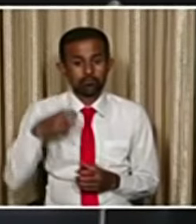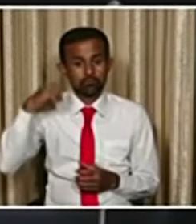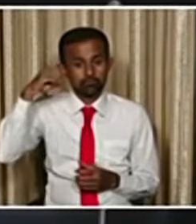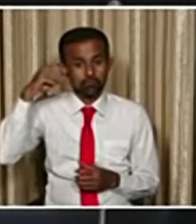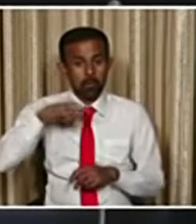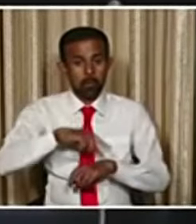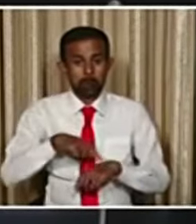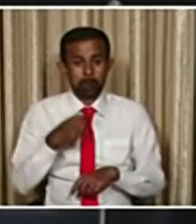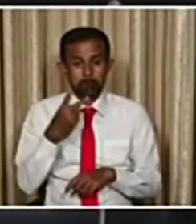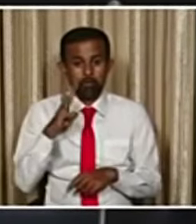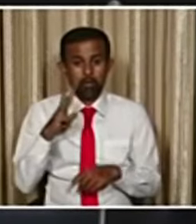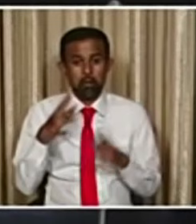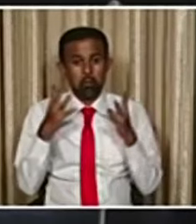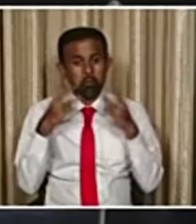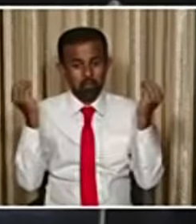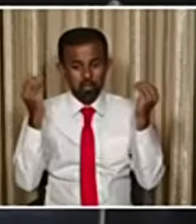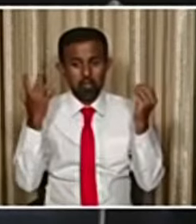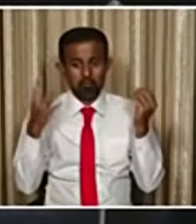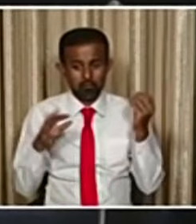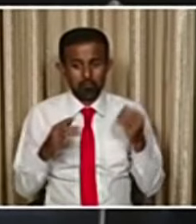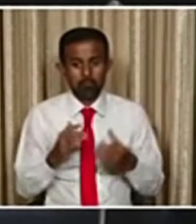විදුලි බලය පැය 13ක් කපලා දාලා තිබුණා.